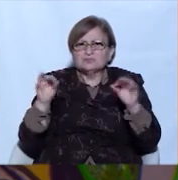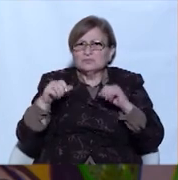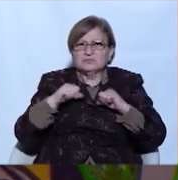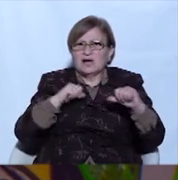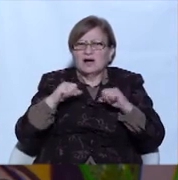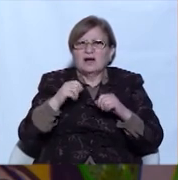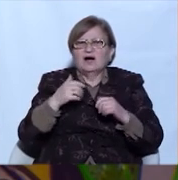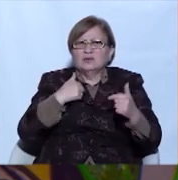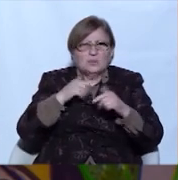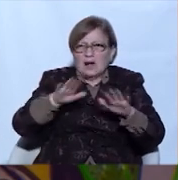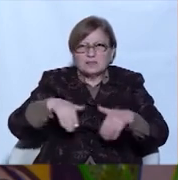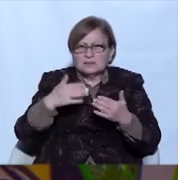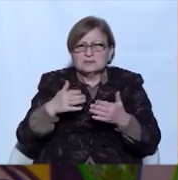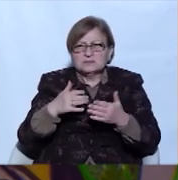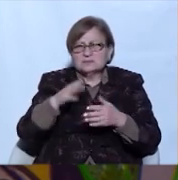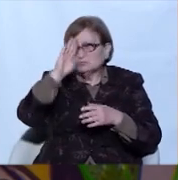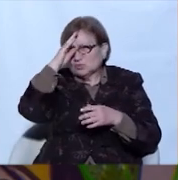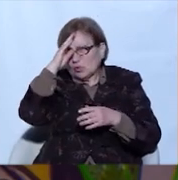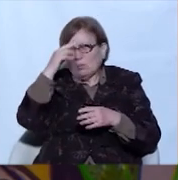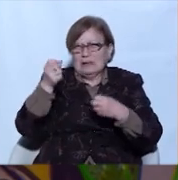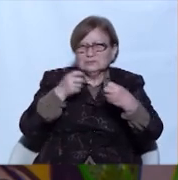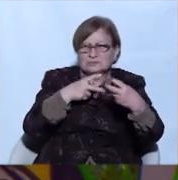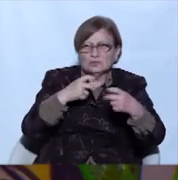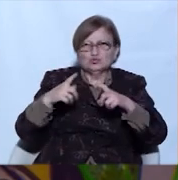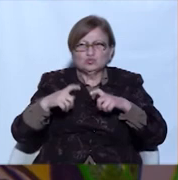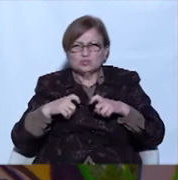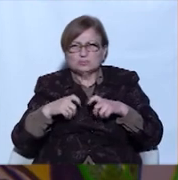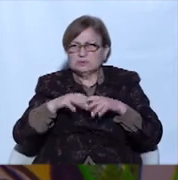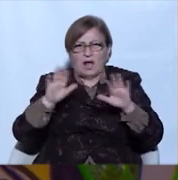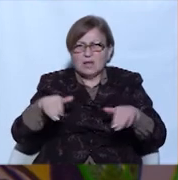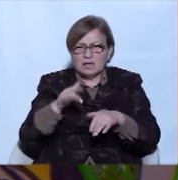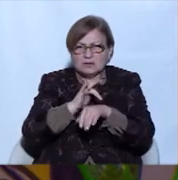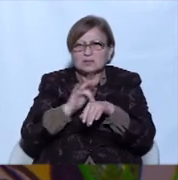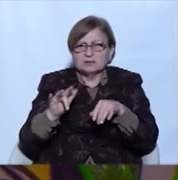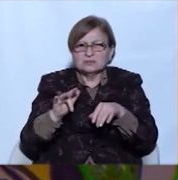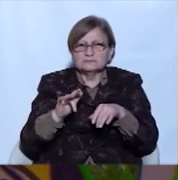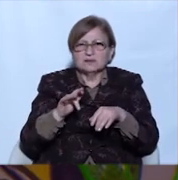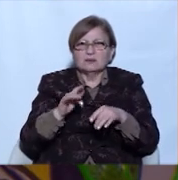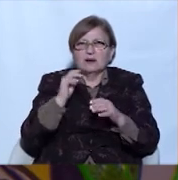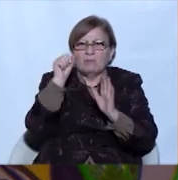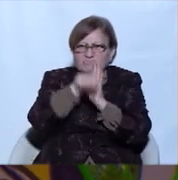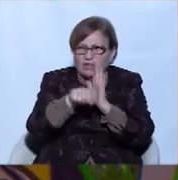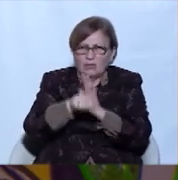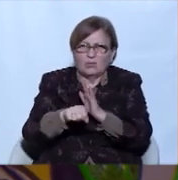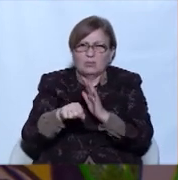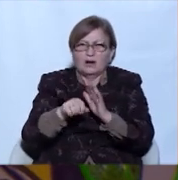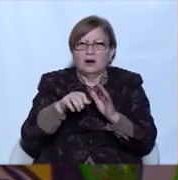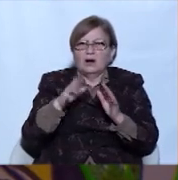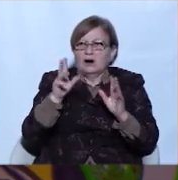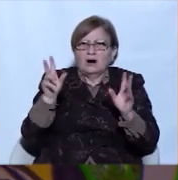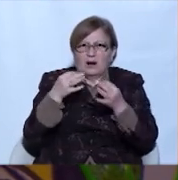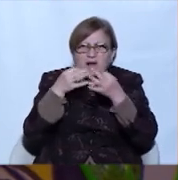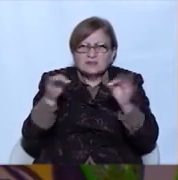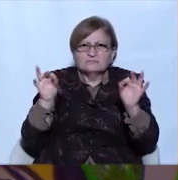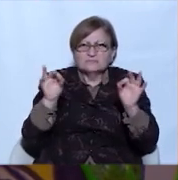და უბედურებისაგან, მტრობისგან, შურისგან, კვლელობისაგან? გათავისუფლდა იმისგან,